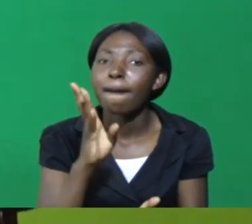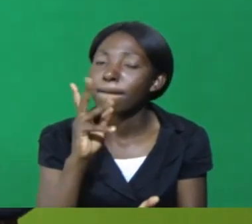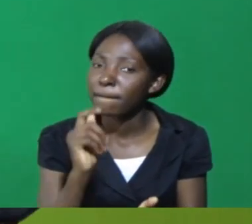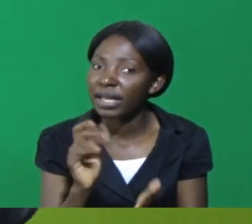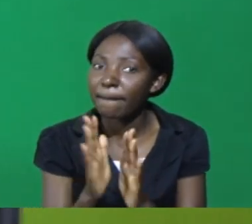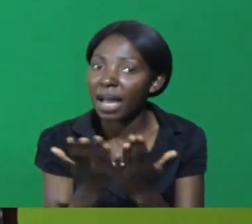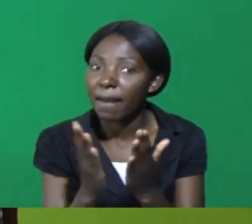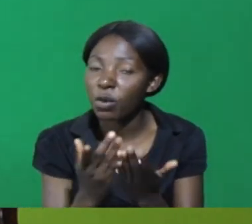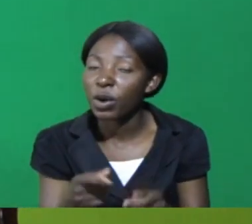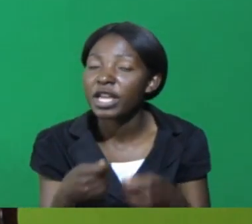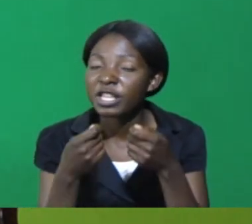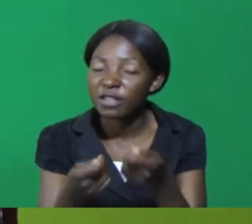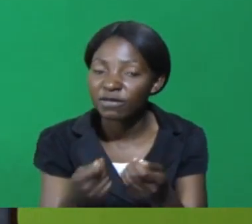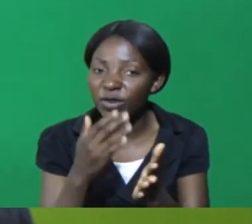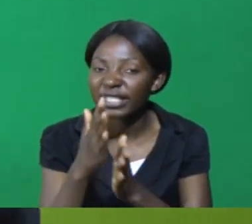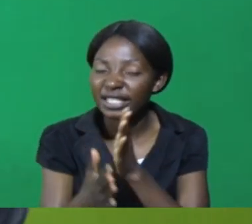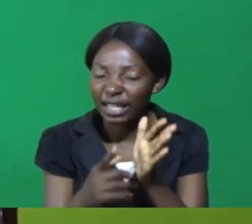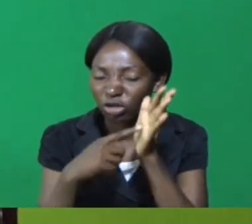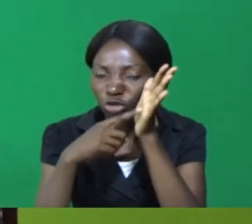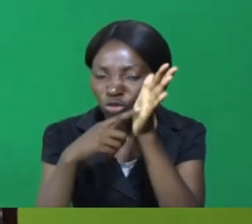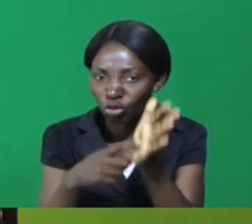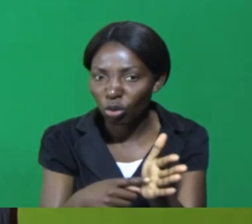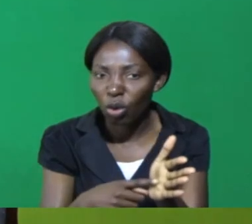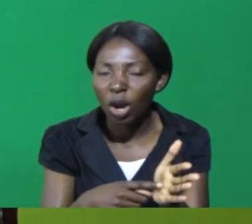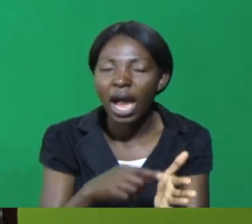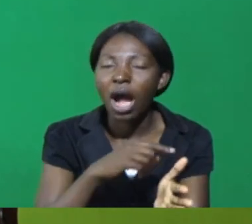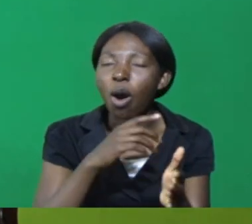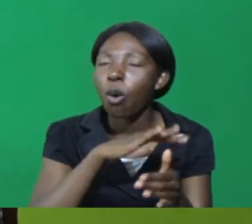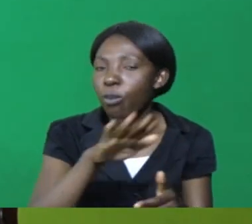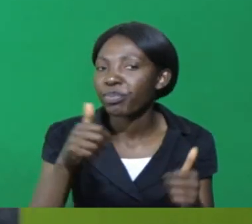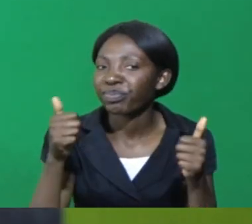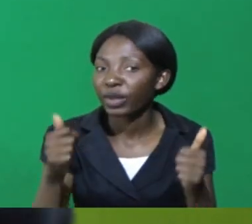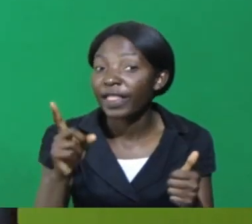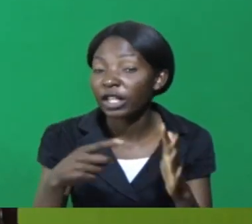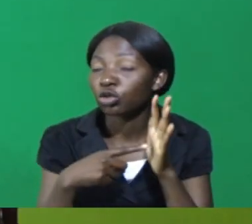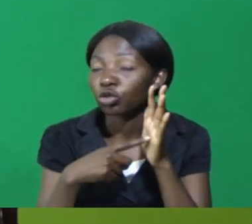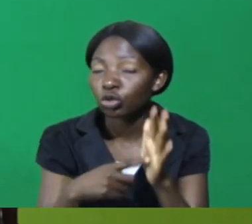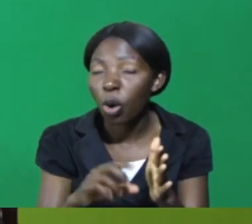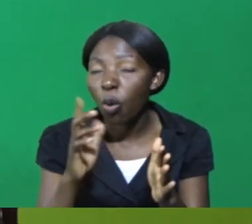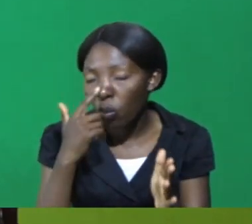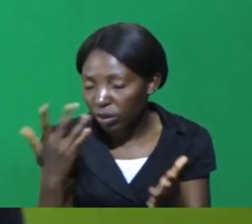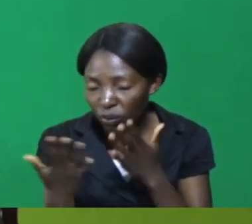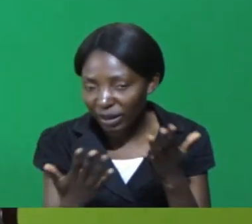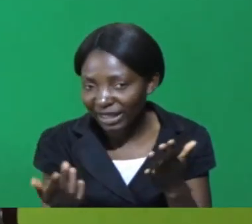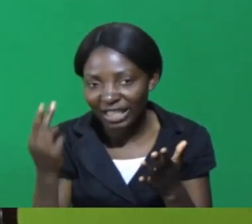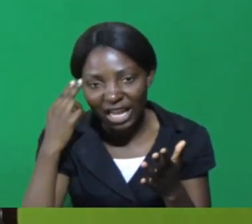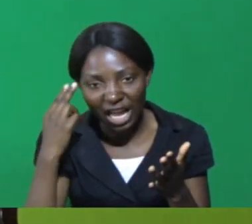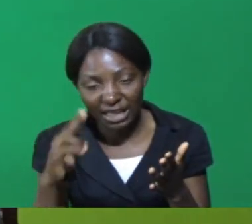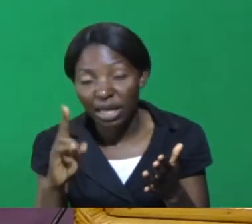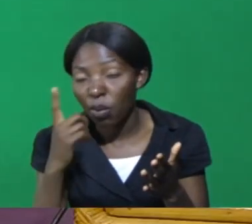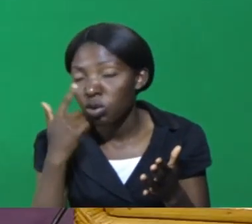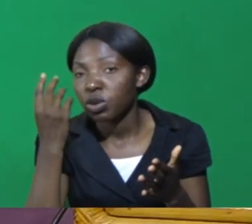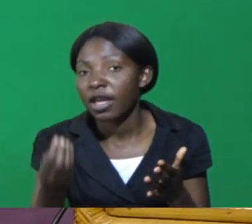rinokupa umbo hwese neminongedzo yese yakakwana yekuti kana uchida uri muukama